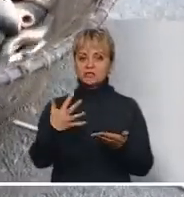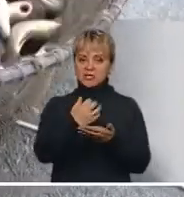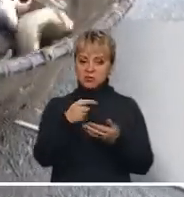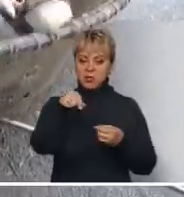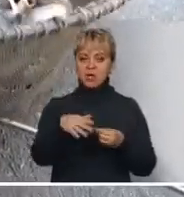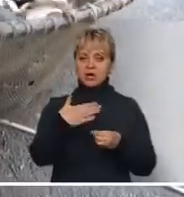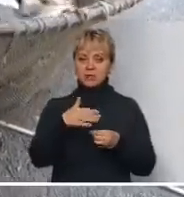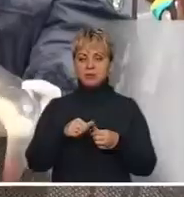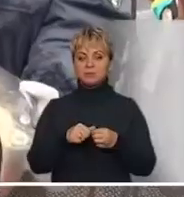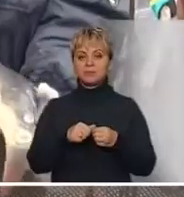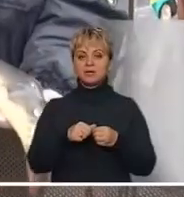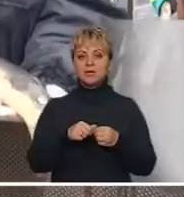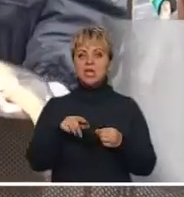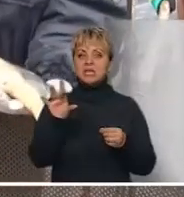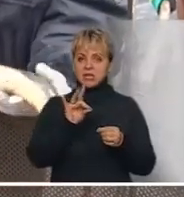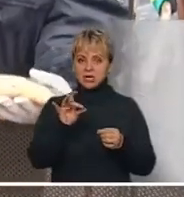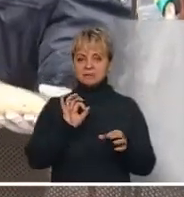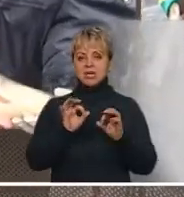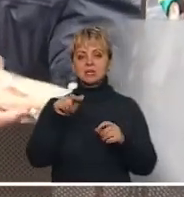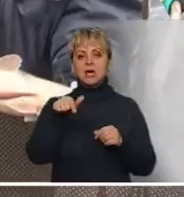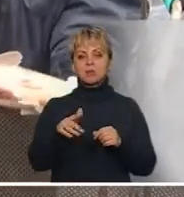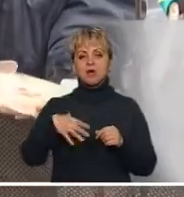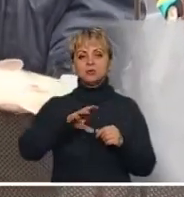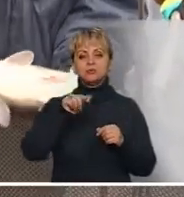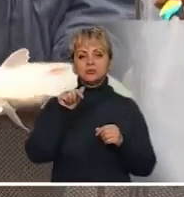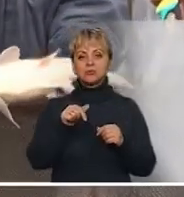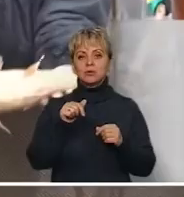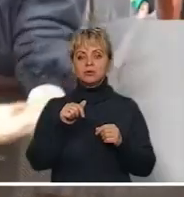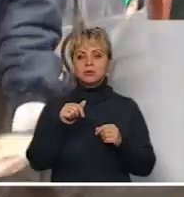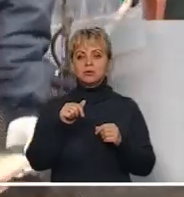качество улова. И размер у